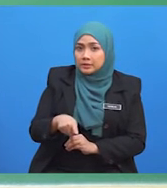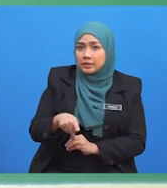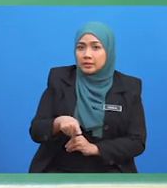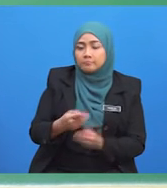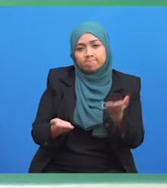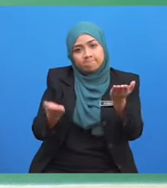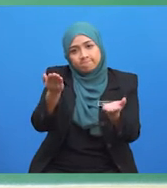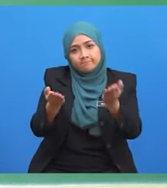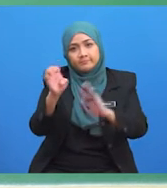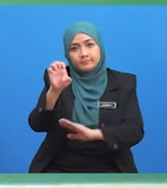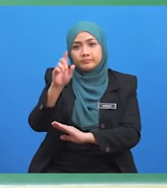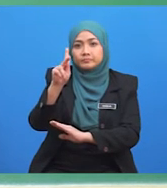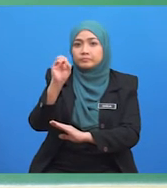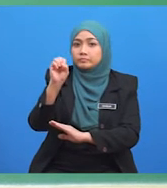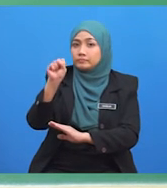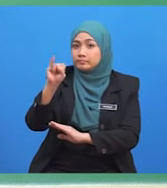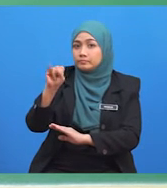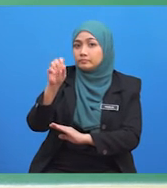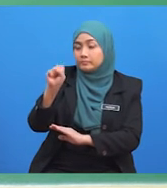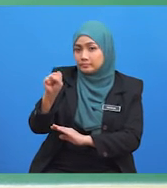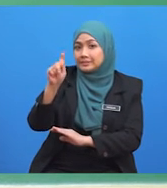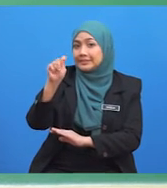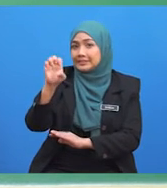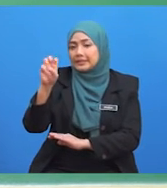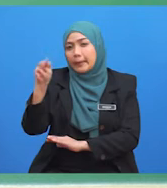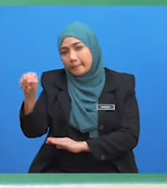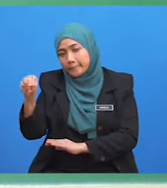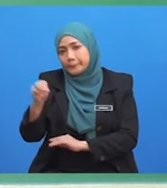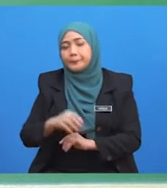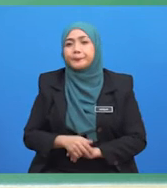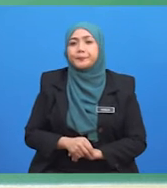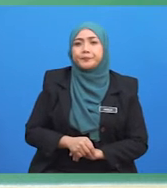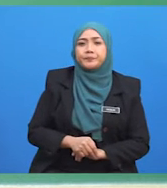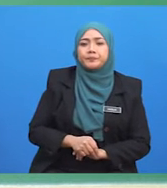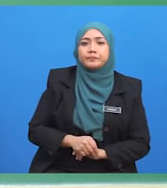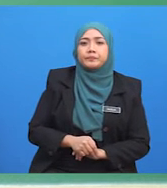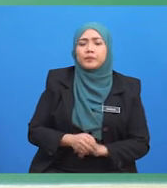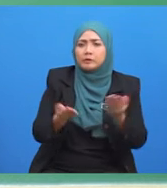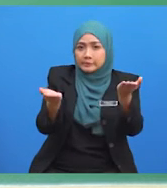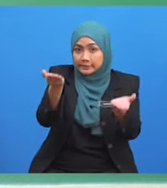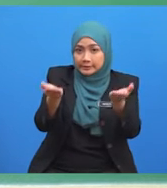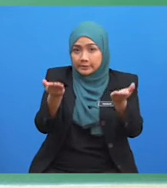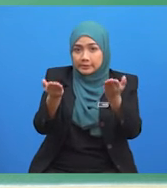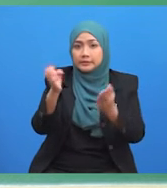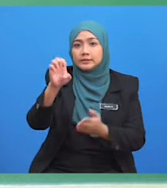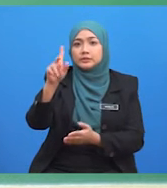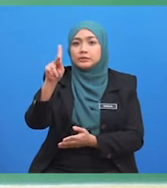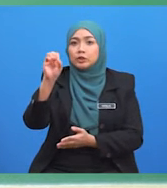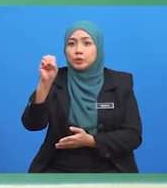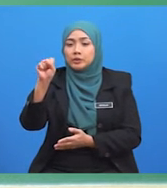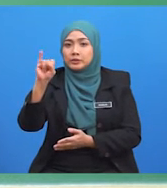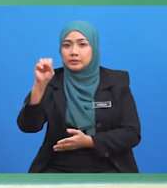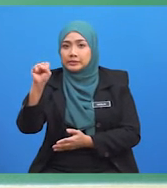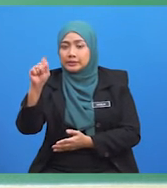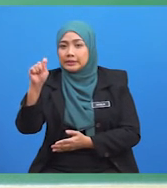keseimbangan ekosistem. Seperti Encik Kugan beritahu tadi, keseimbangan ekosistem adalah